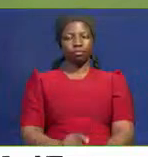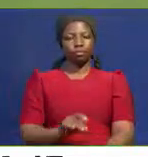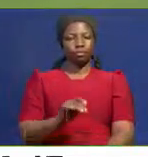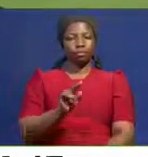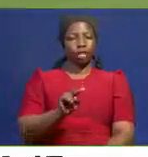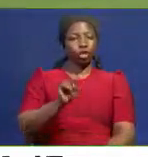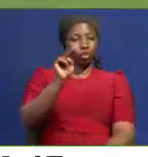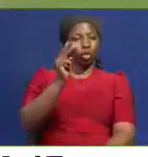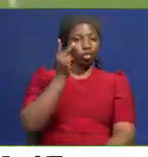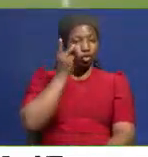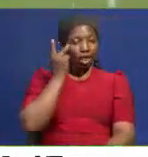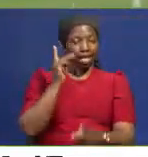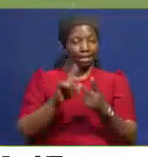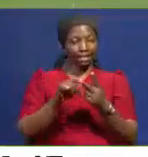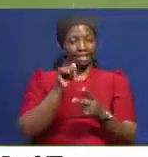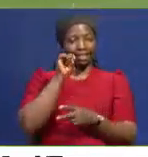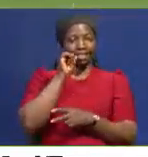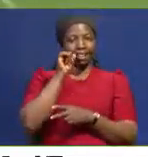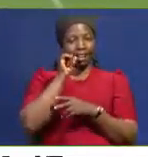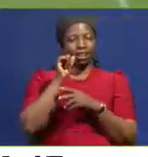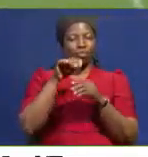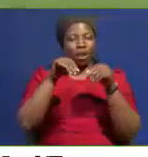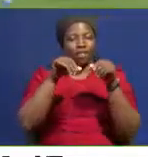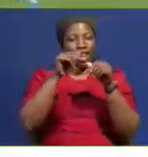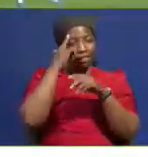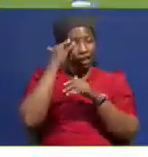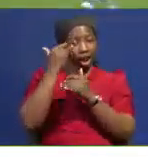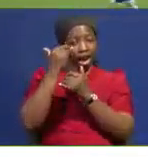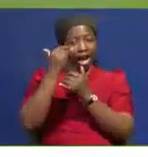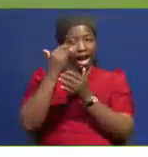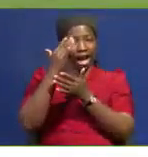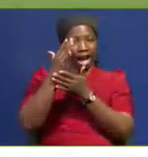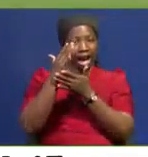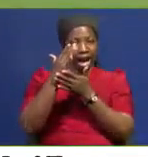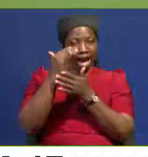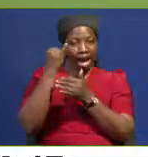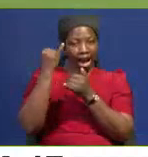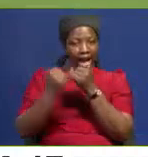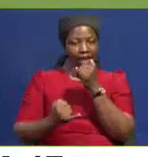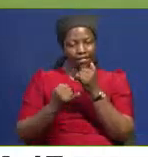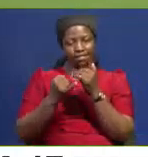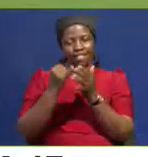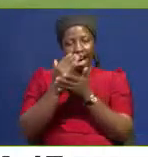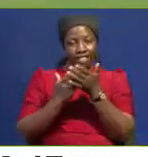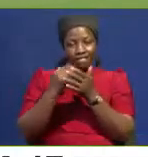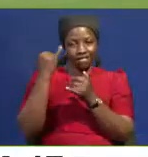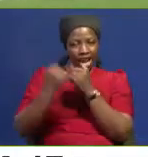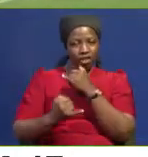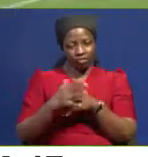Korea Kaskazini na Uingereza zilifuzu kwa mechi za robo finali katika kundi hilo baada ya